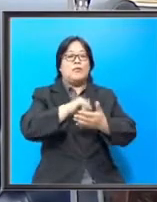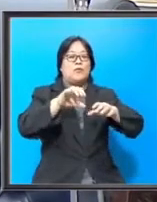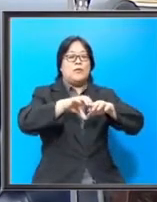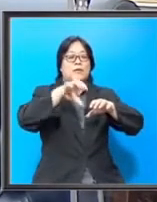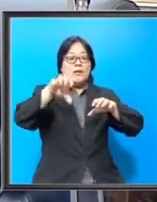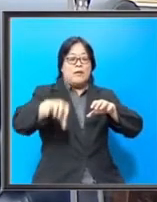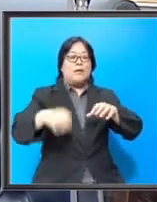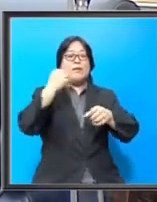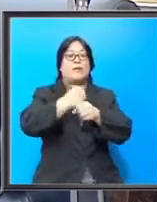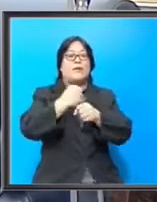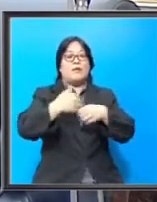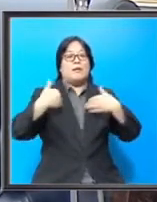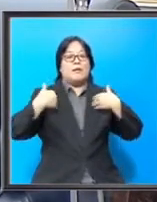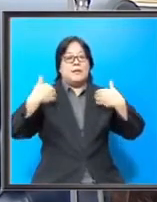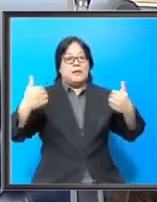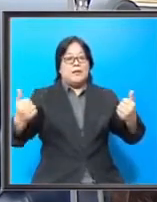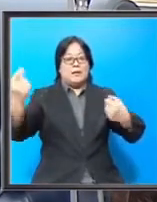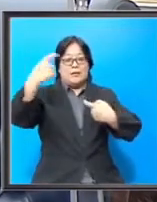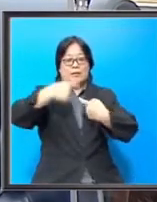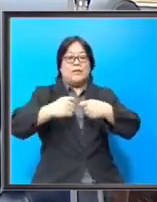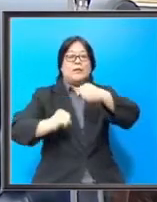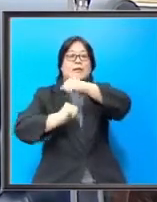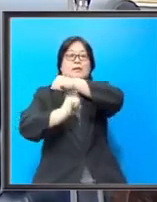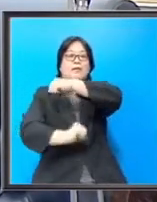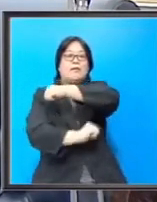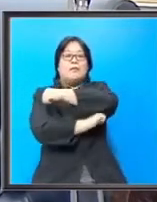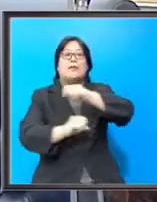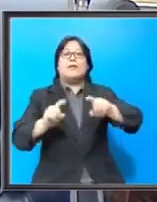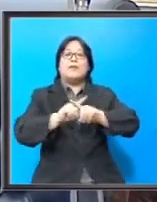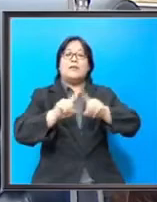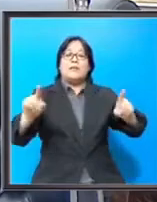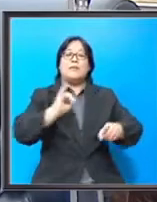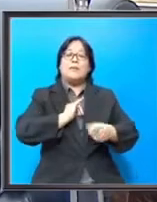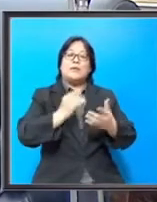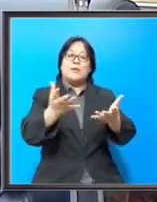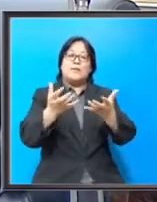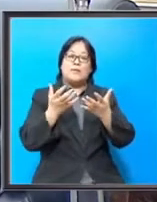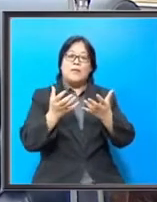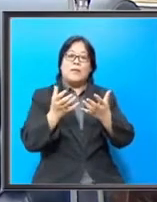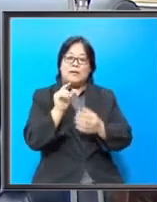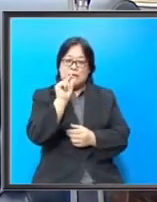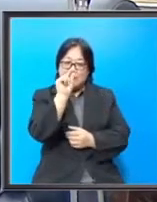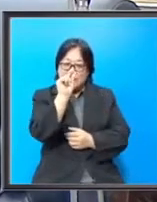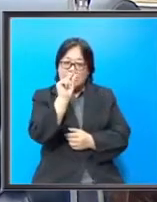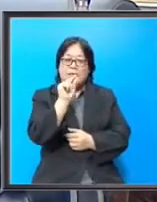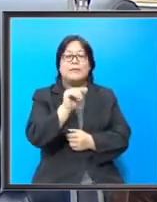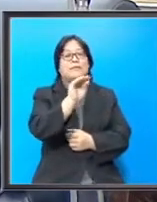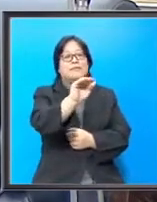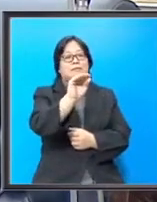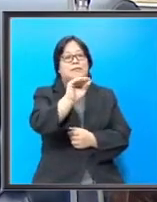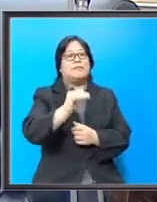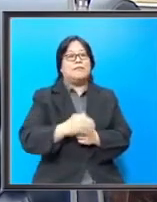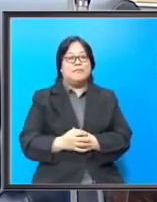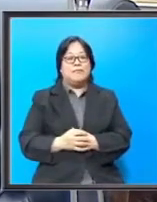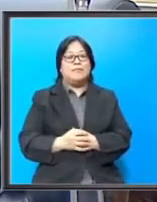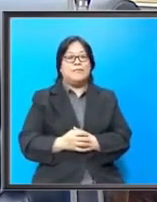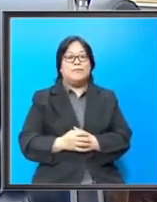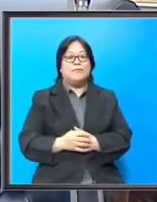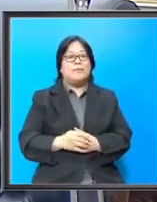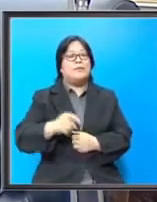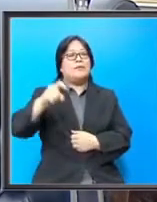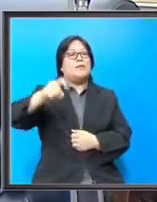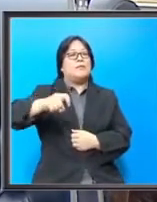cawangan kerja kesehatan berkenaan dengan infra namun saya ingin menyinggung disini berkenaan dengan